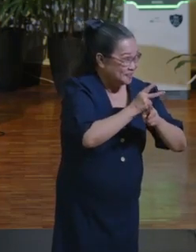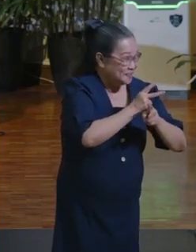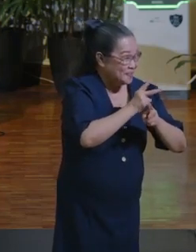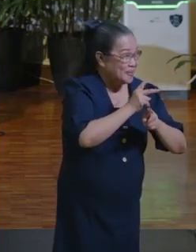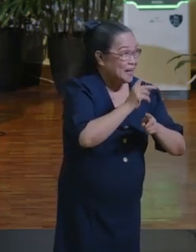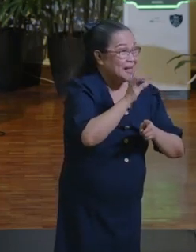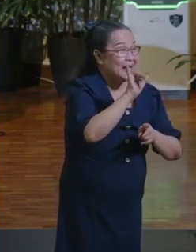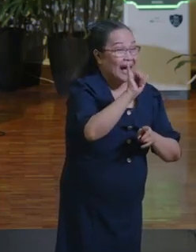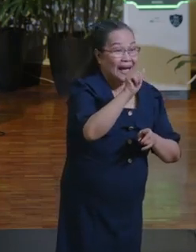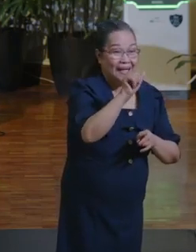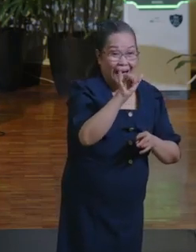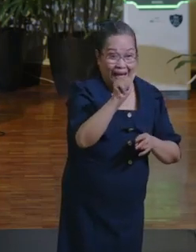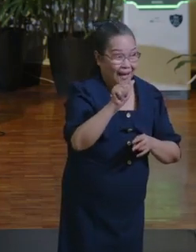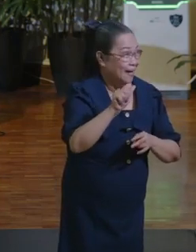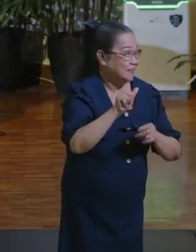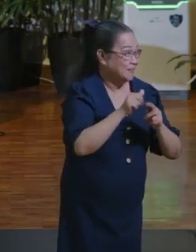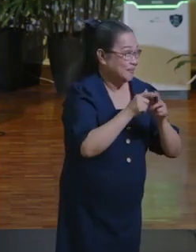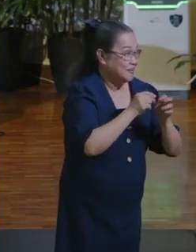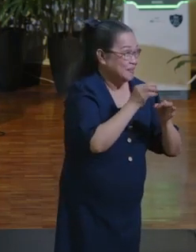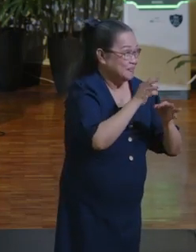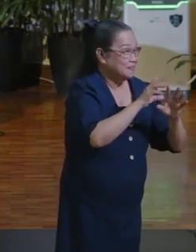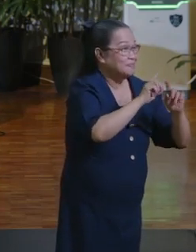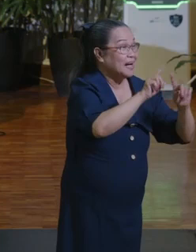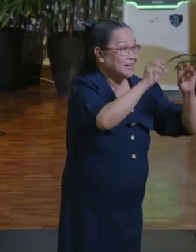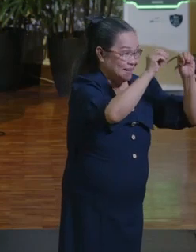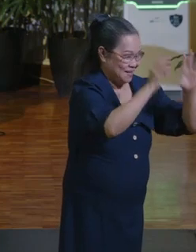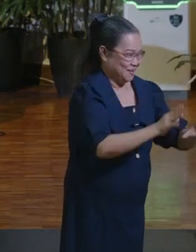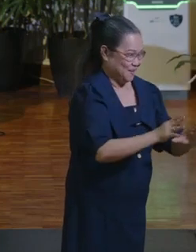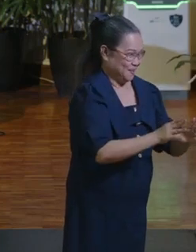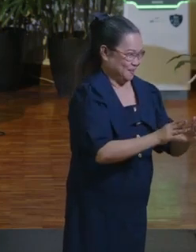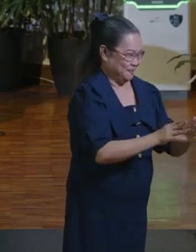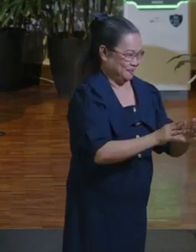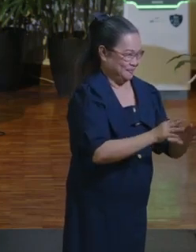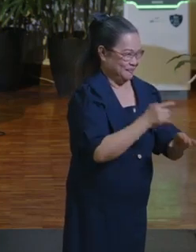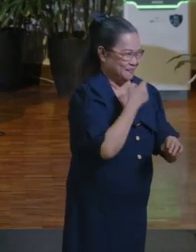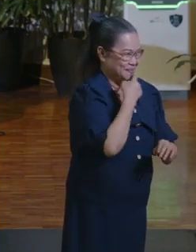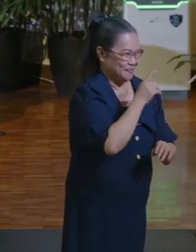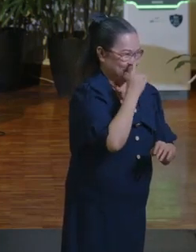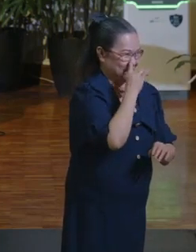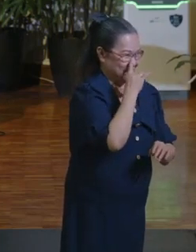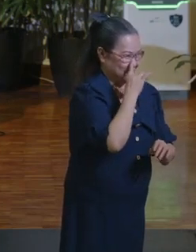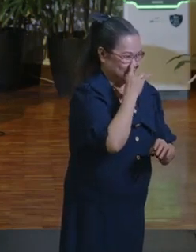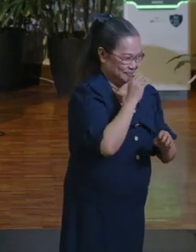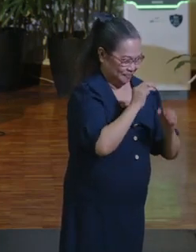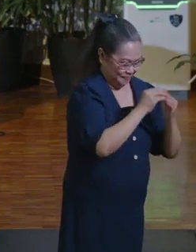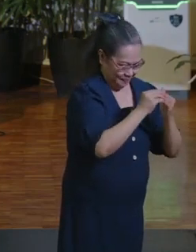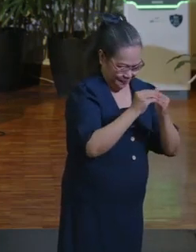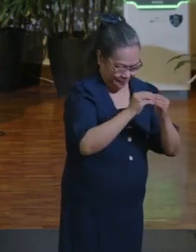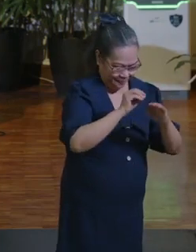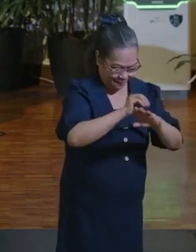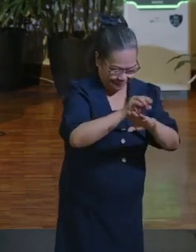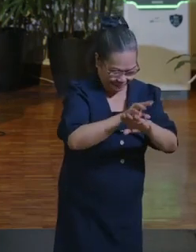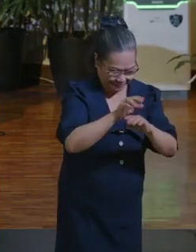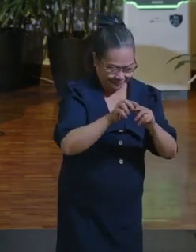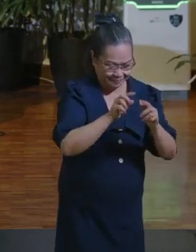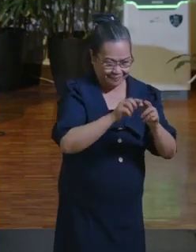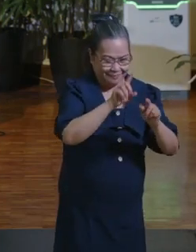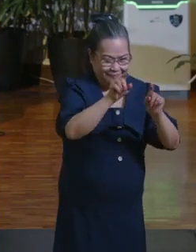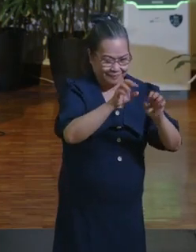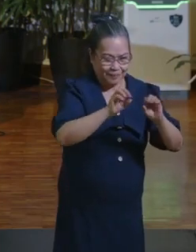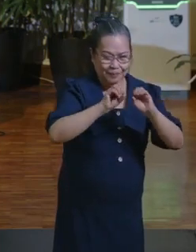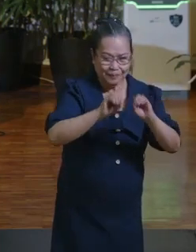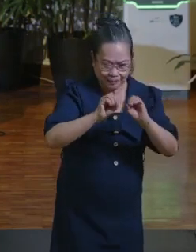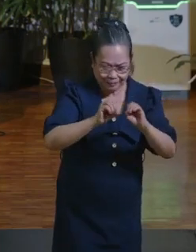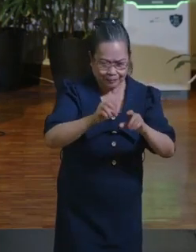nung pamilyang yon. Isang slave na guardian, isang slave na pedagogos,